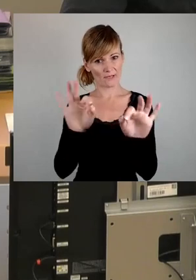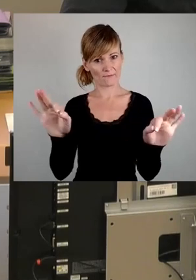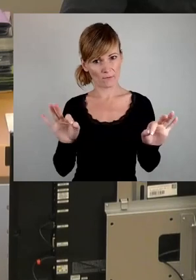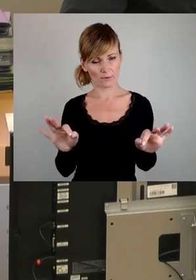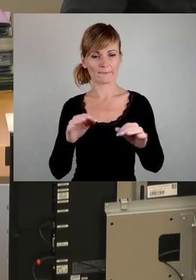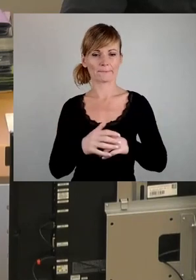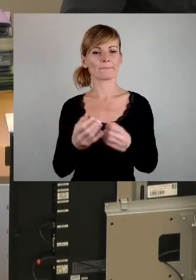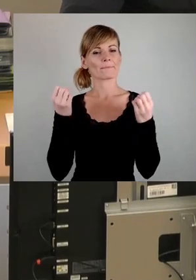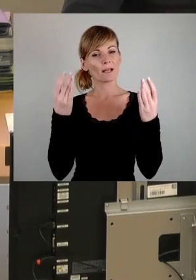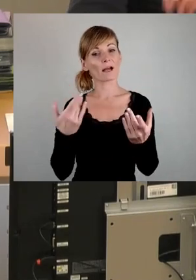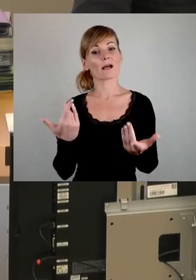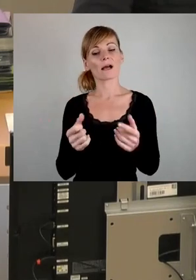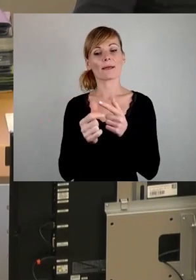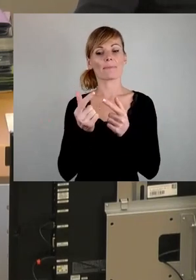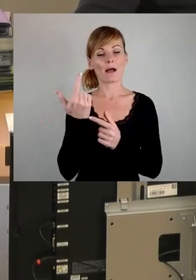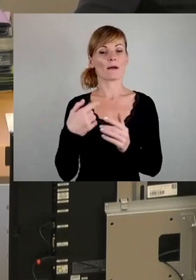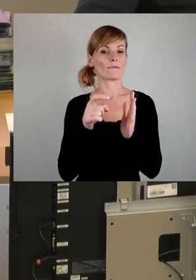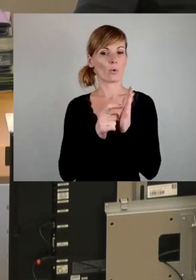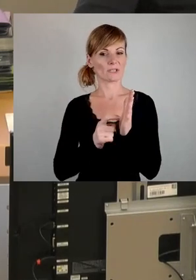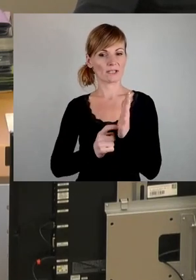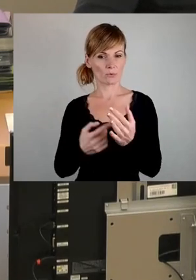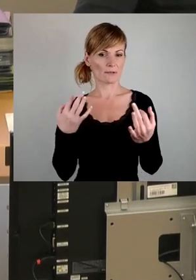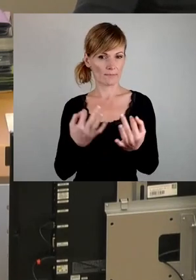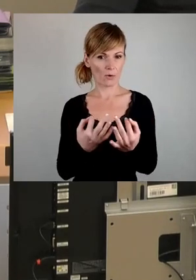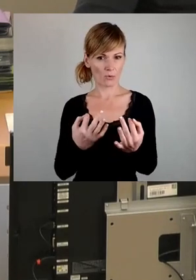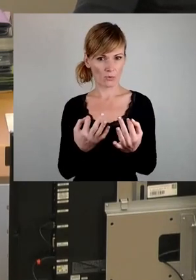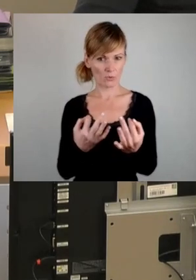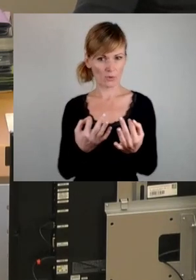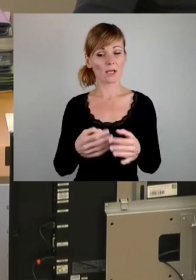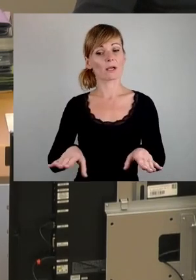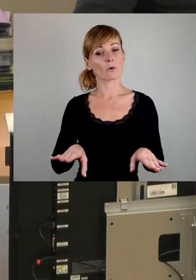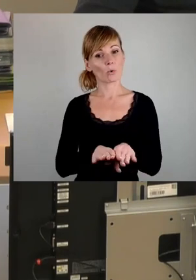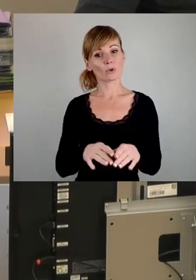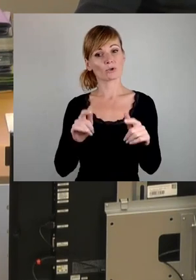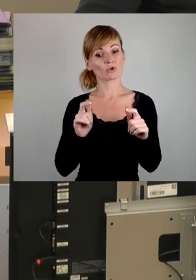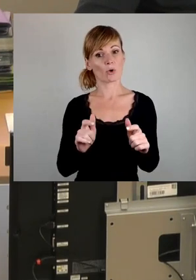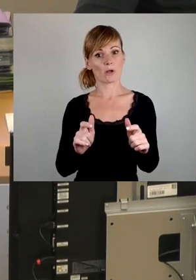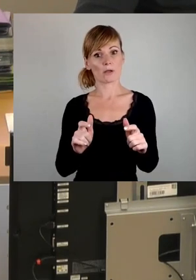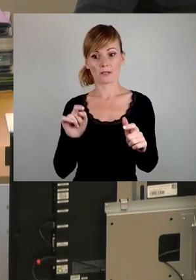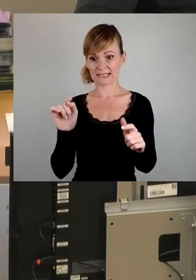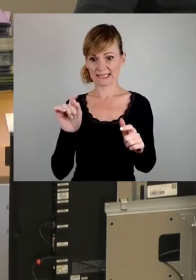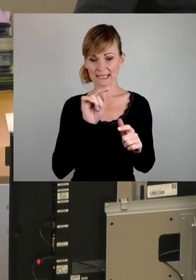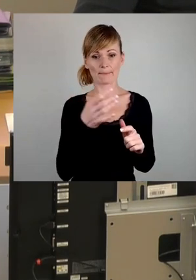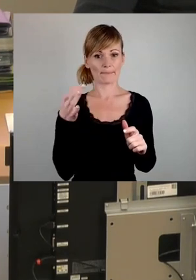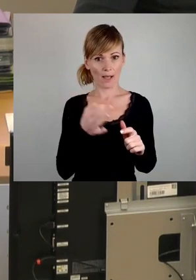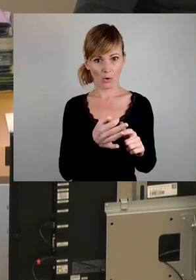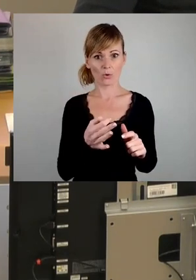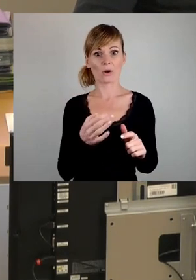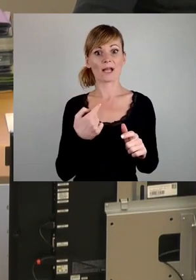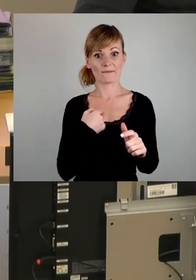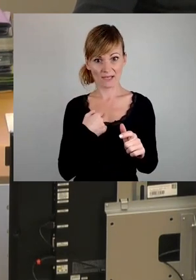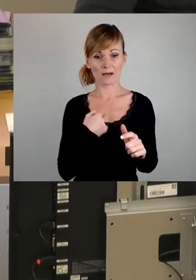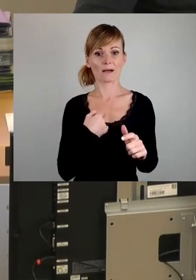paar Voraussetzungen. Dazu gehört natürlich auch, dass uns die Grundstücke, die notwendig sind, am Ende auch gehören. Und da bin ich ein